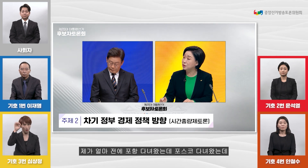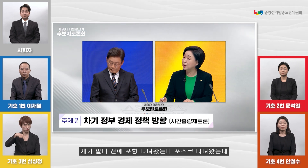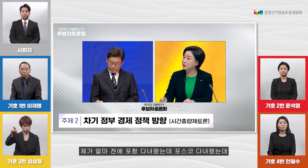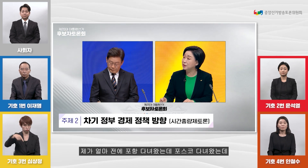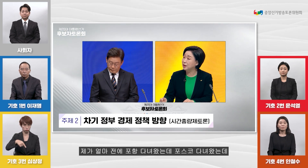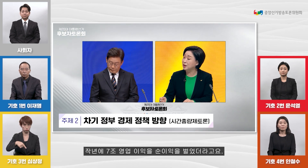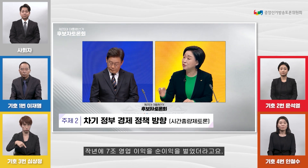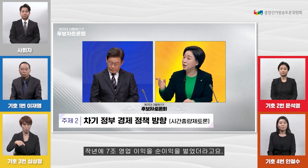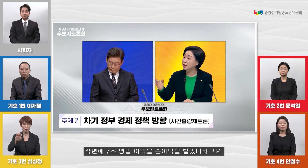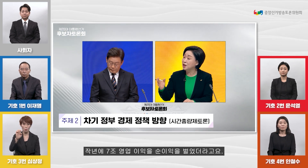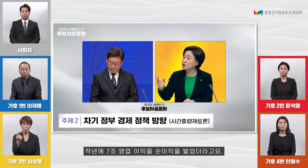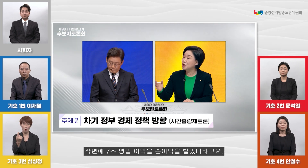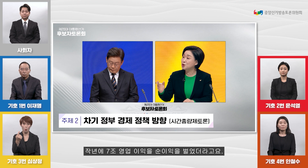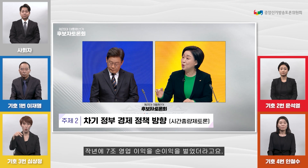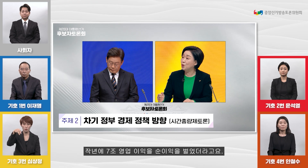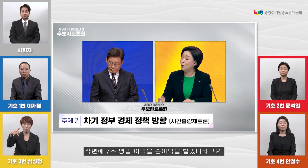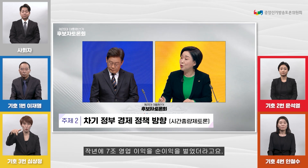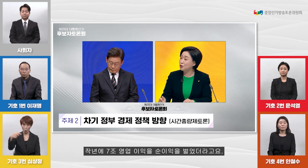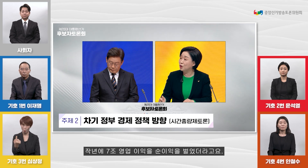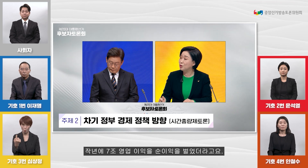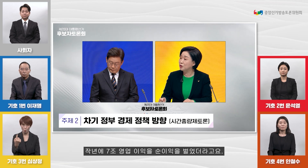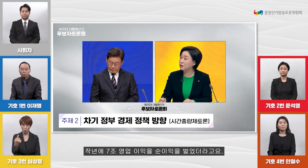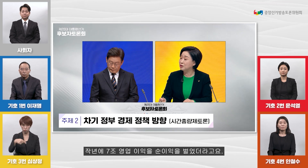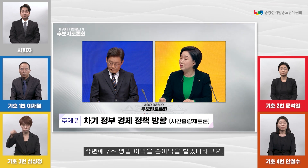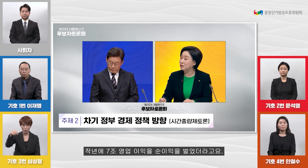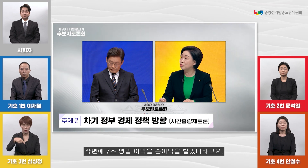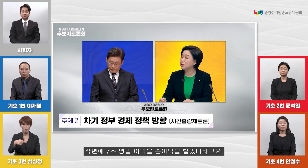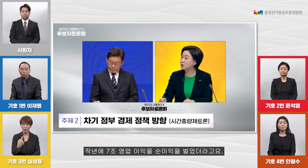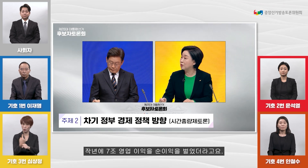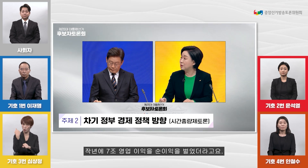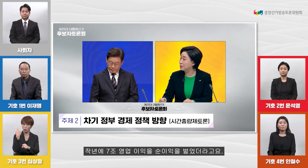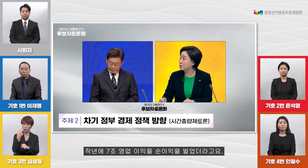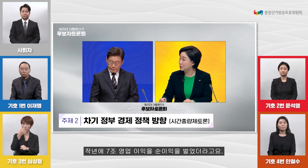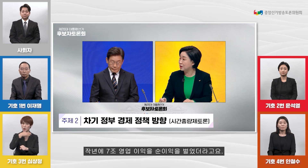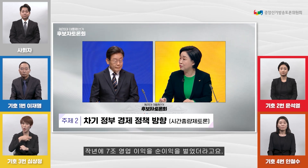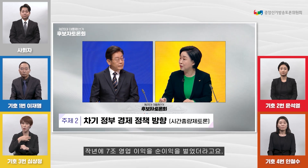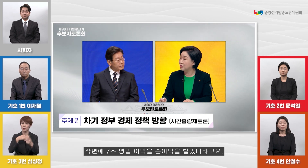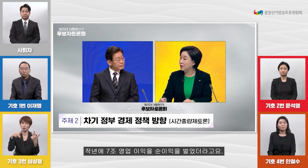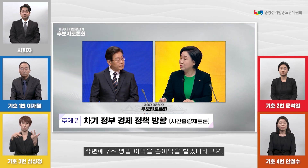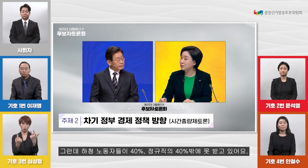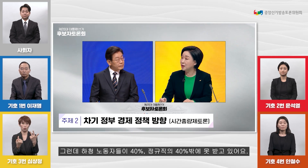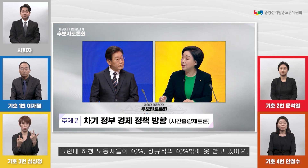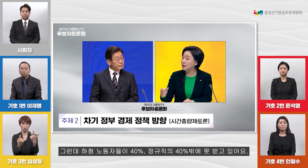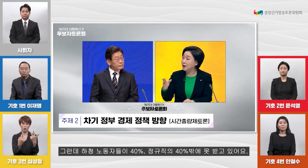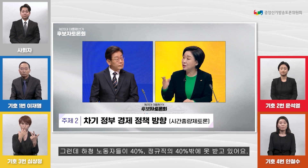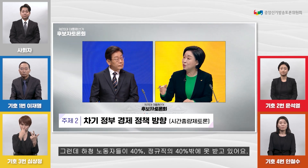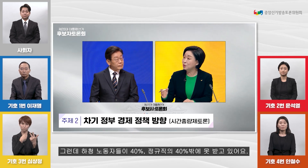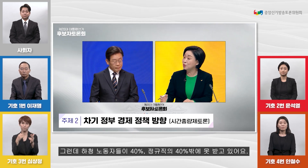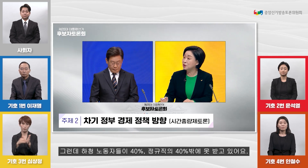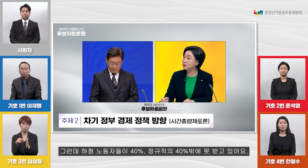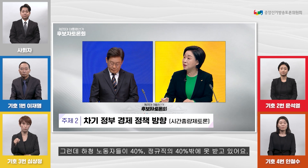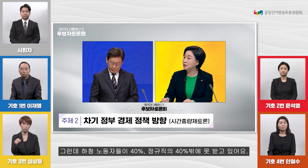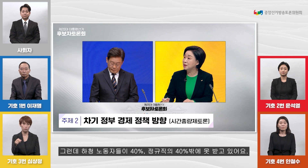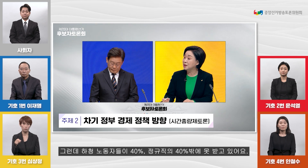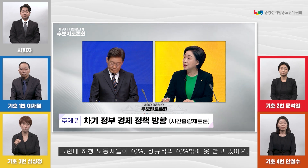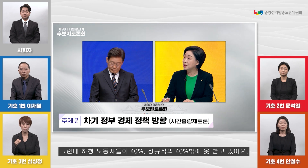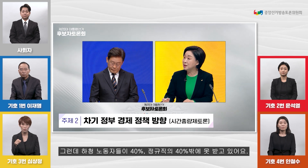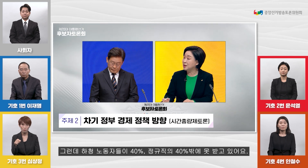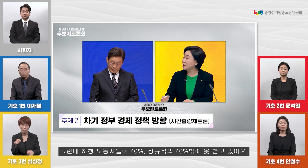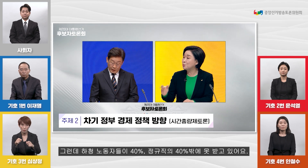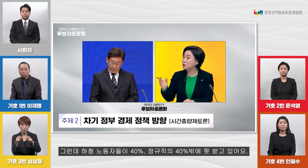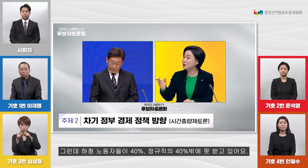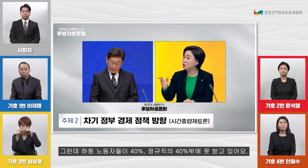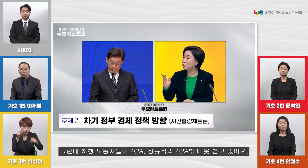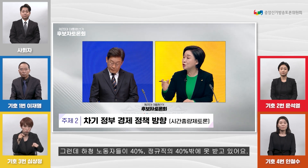포스코 다녀왔는데 작년에 7조 순이익을 벌었더라고요. 그런데 하청 노동자들이